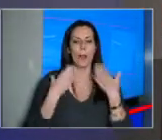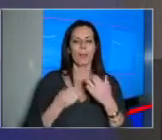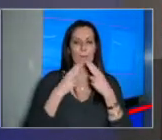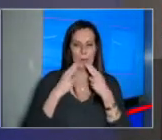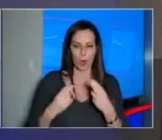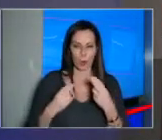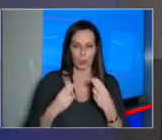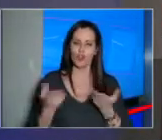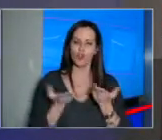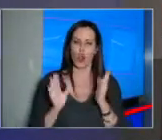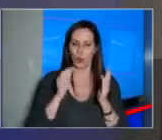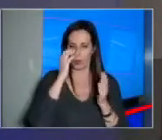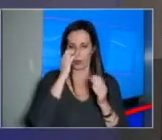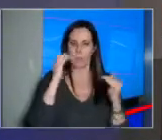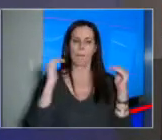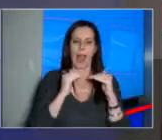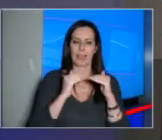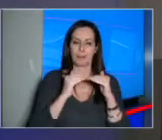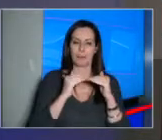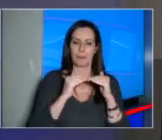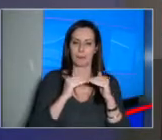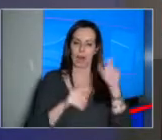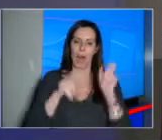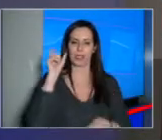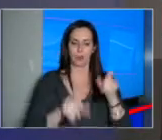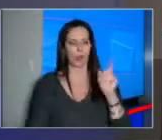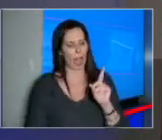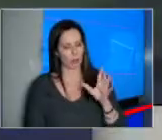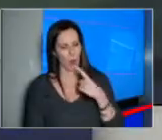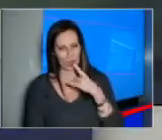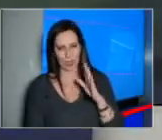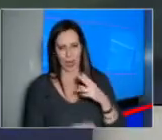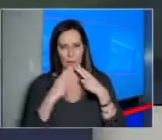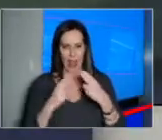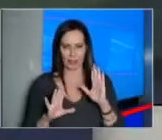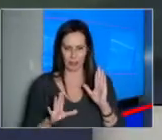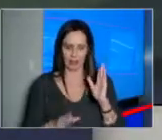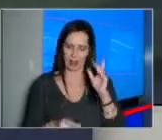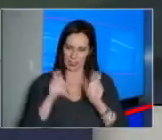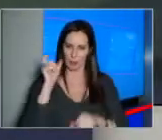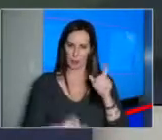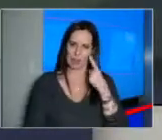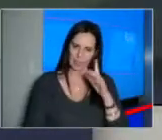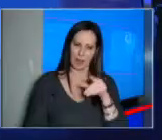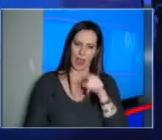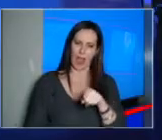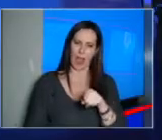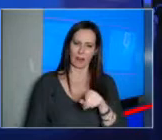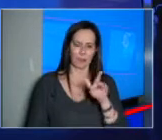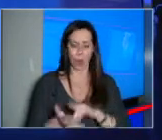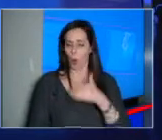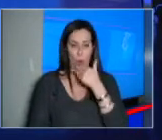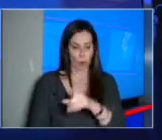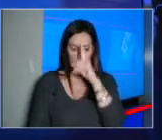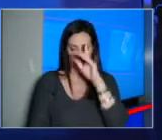מענה שירותי ראוי ביותר לציבור. אוקיי, אז בוא נדבר על המענה השירותי לציבור. תראה, אתם מדורגים לא טוב,